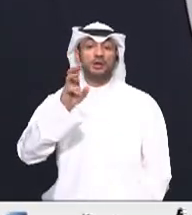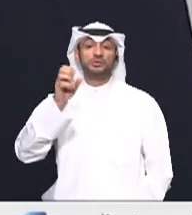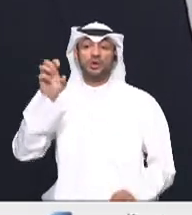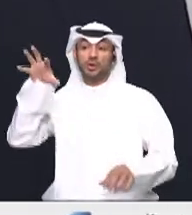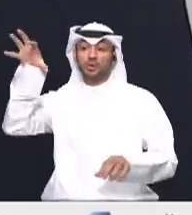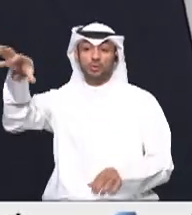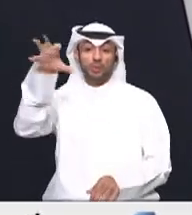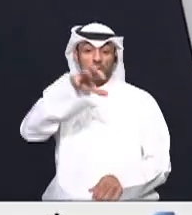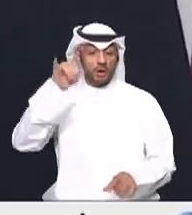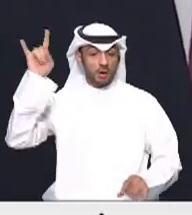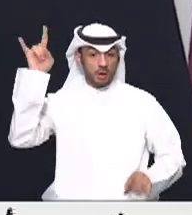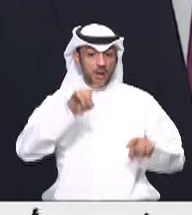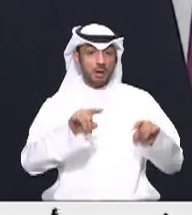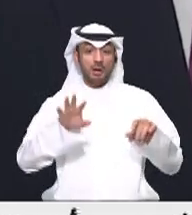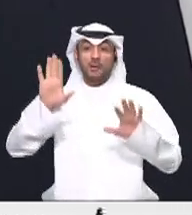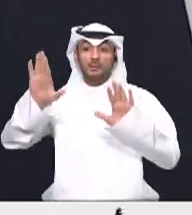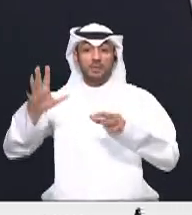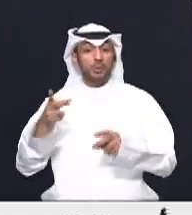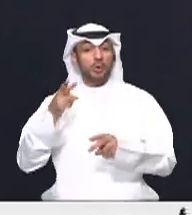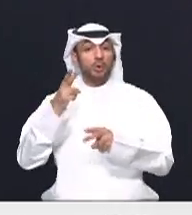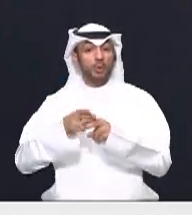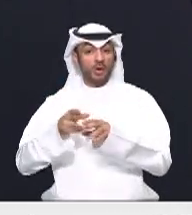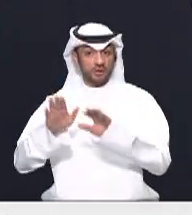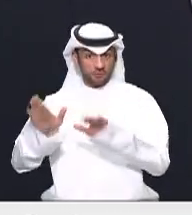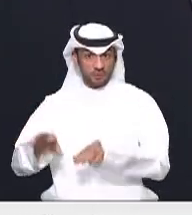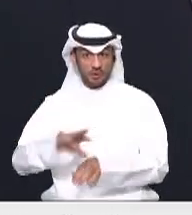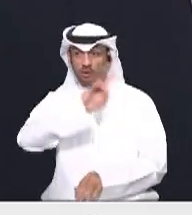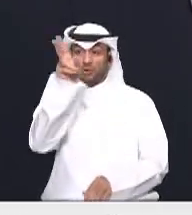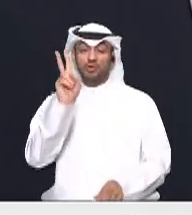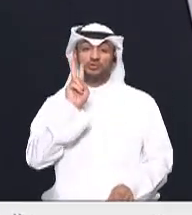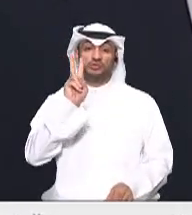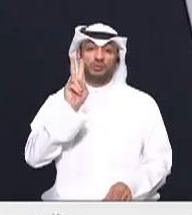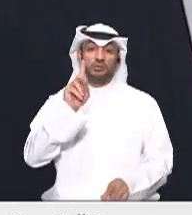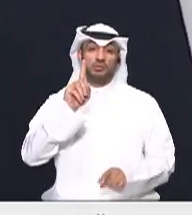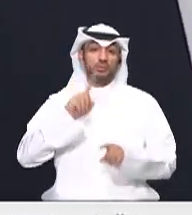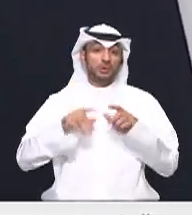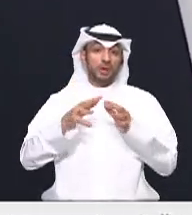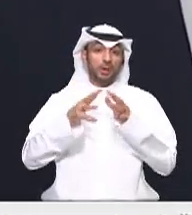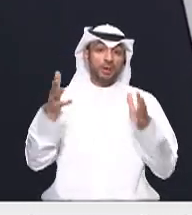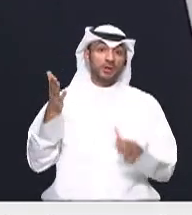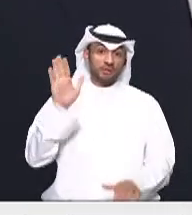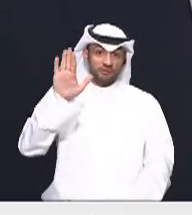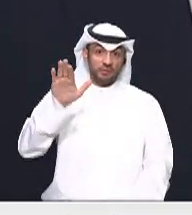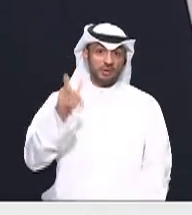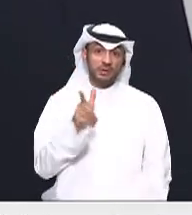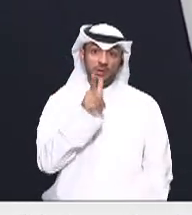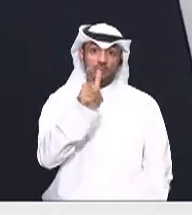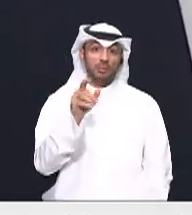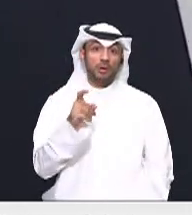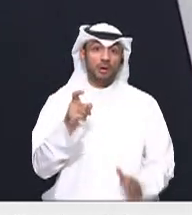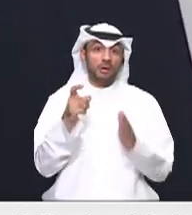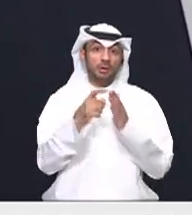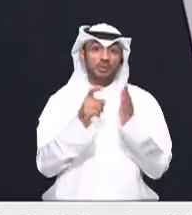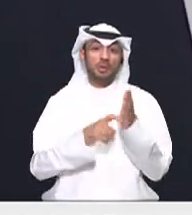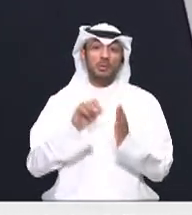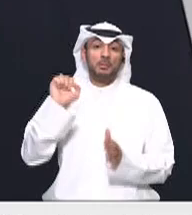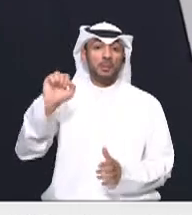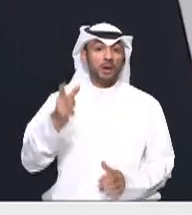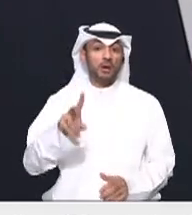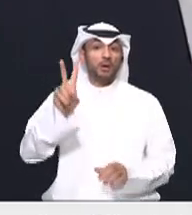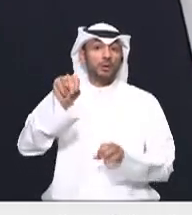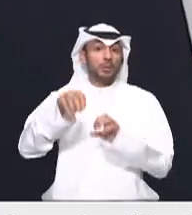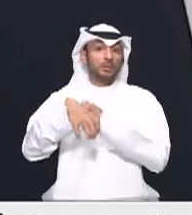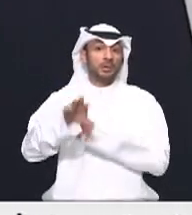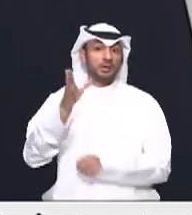ضمنها الكويت. وكان هناك انتقادات عديدة بسام لنظام الأمم المتحدة